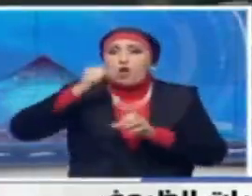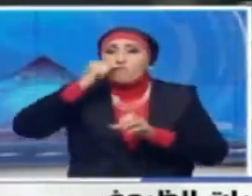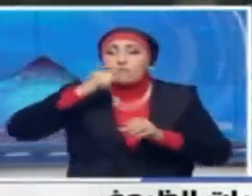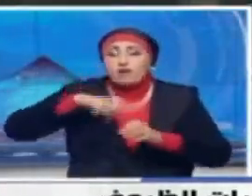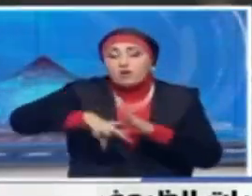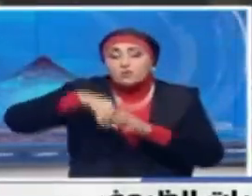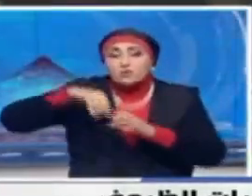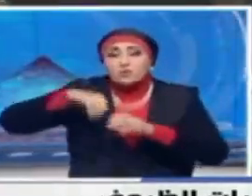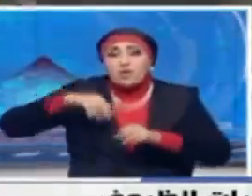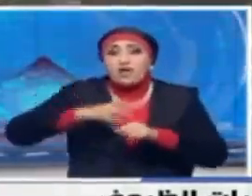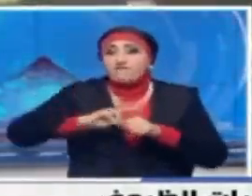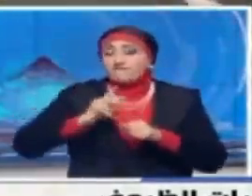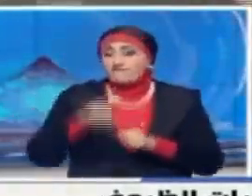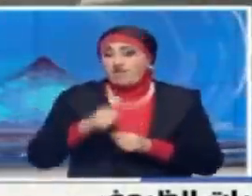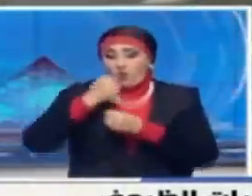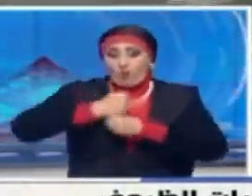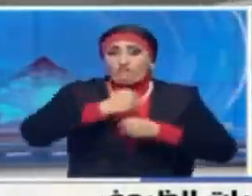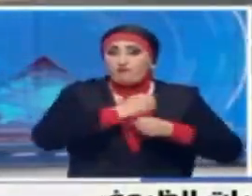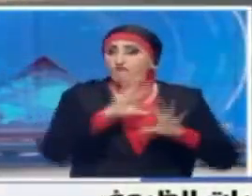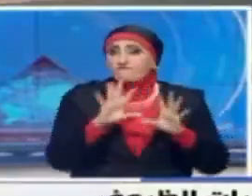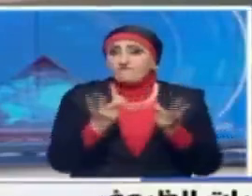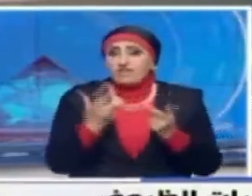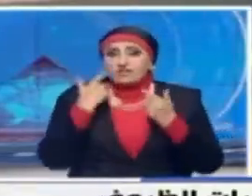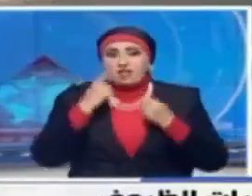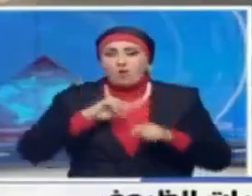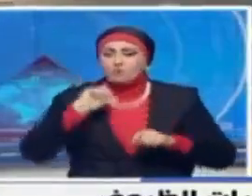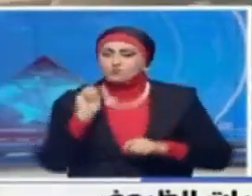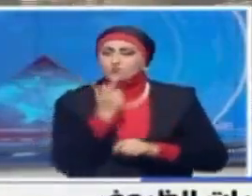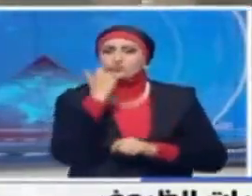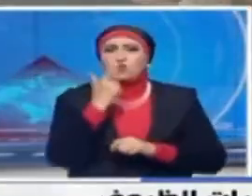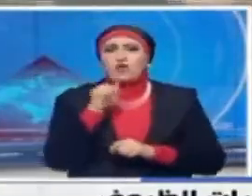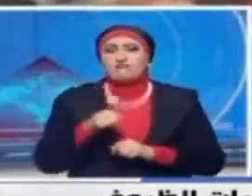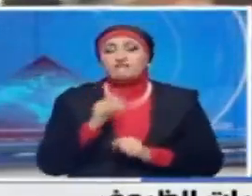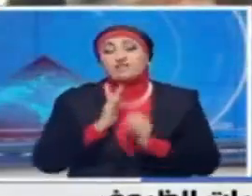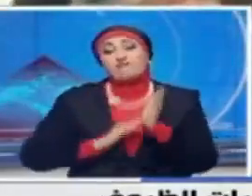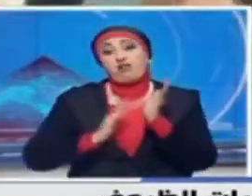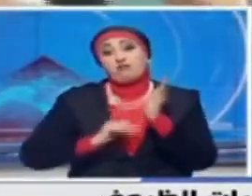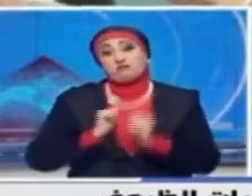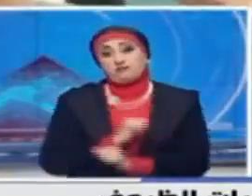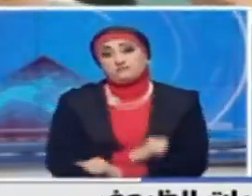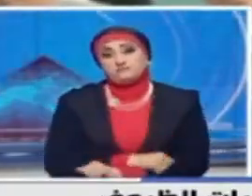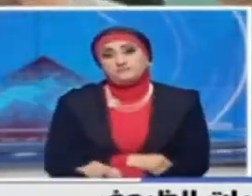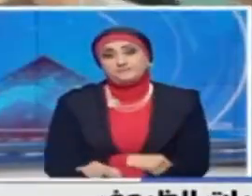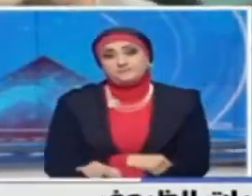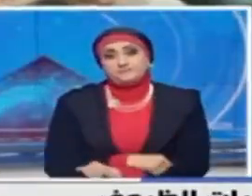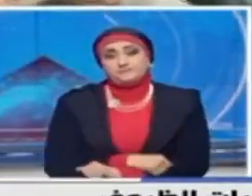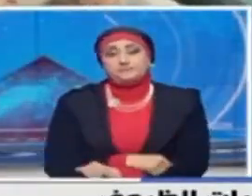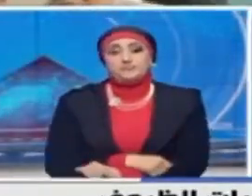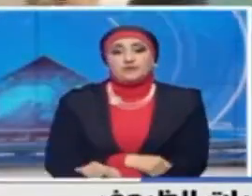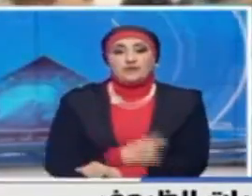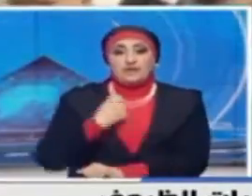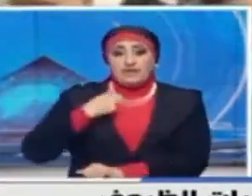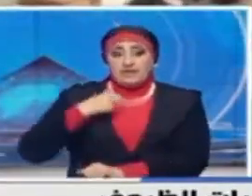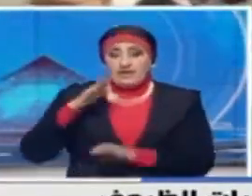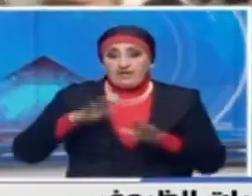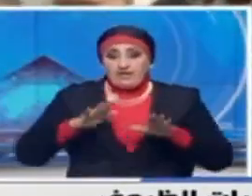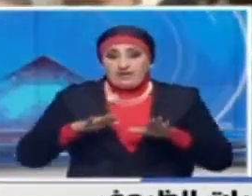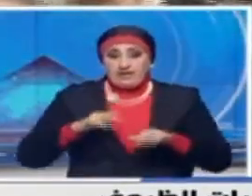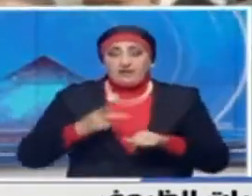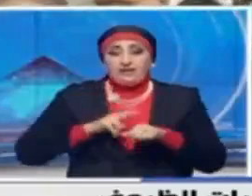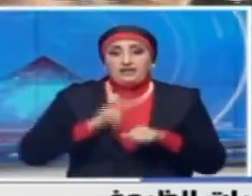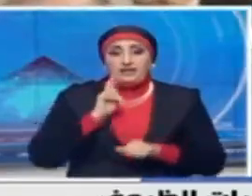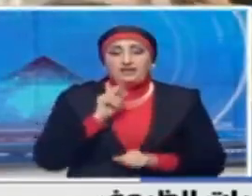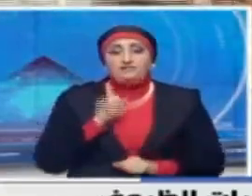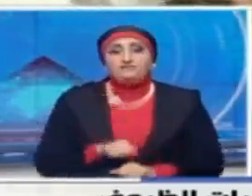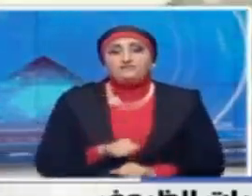بالإغاثة وأماكن وجودها لتوجيهها وقت الحاجة. بأمن نفسي وبأمن مكان الحادث وبعدين بأمن